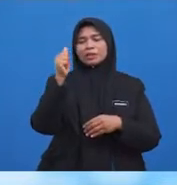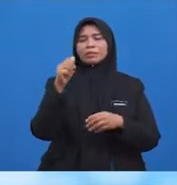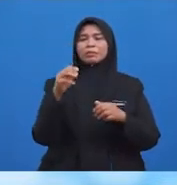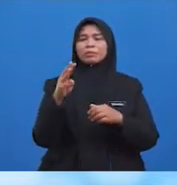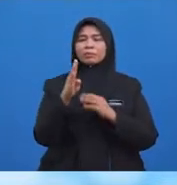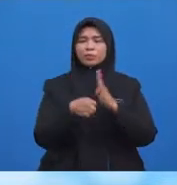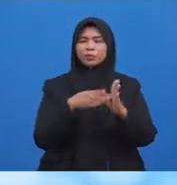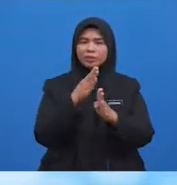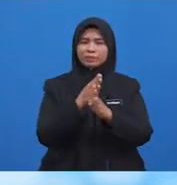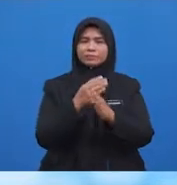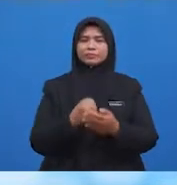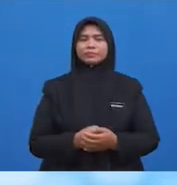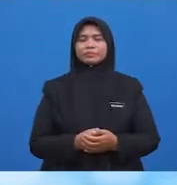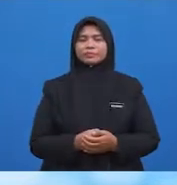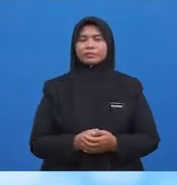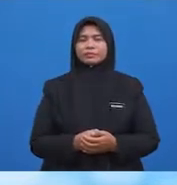medan magnet murni